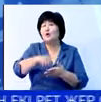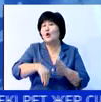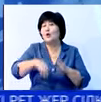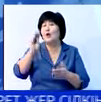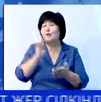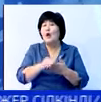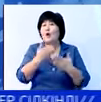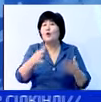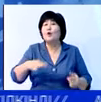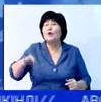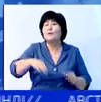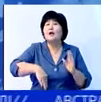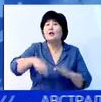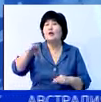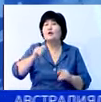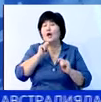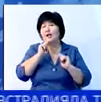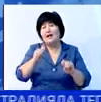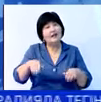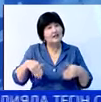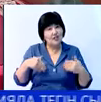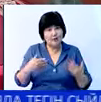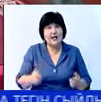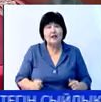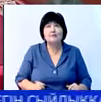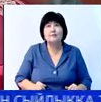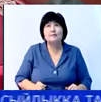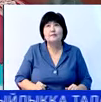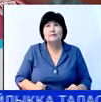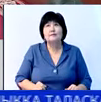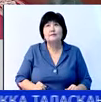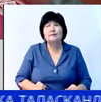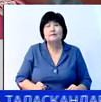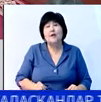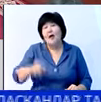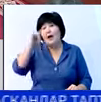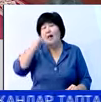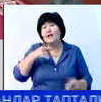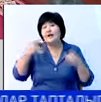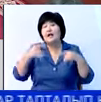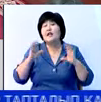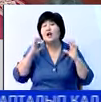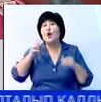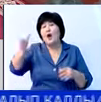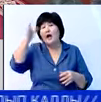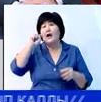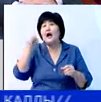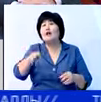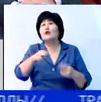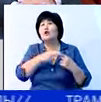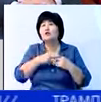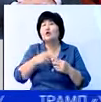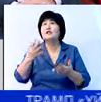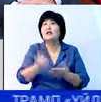бағалап, оларға облыстың ең жоғары наградасын табыстады. Қазақстан телерадио академиясының алтын жұлдыз